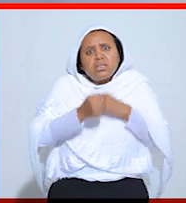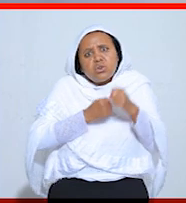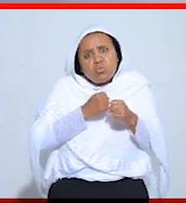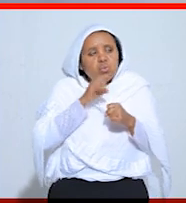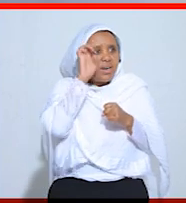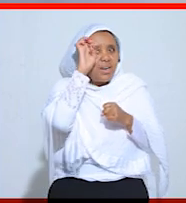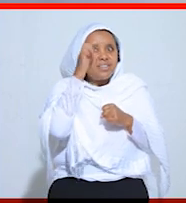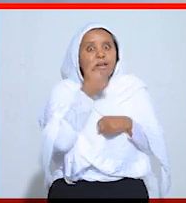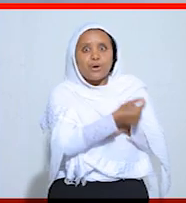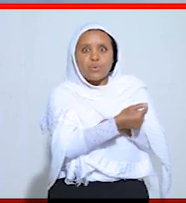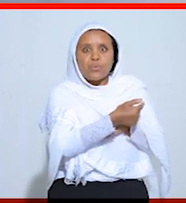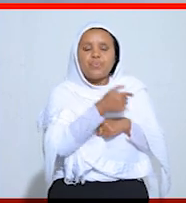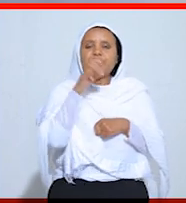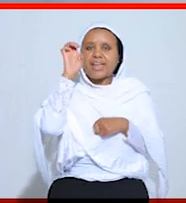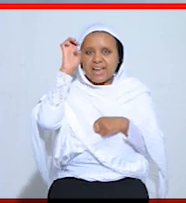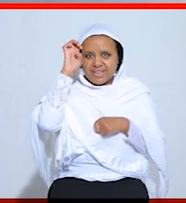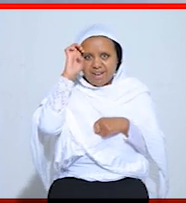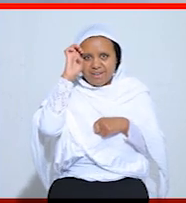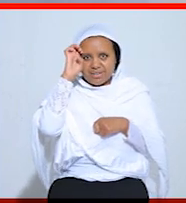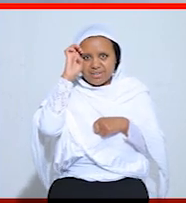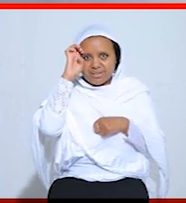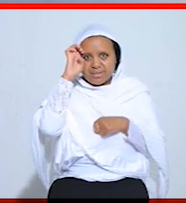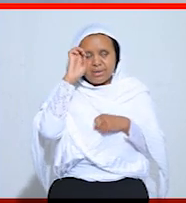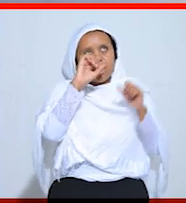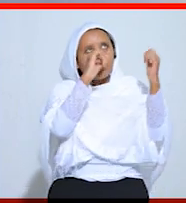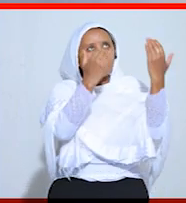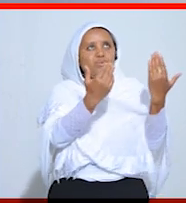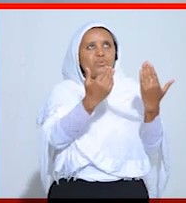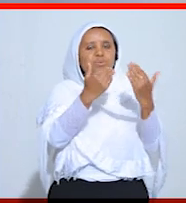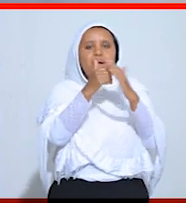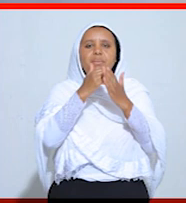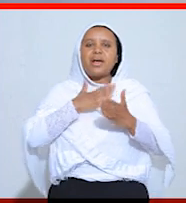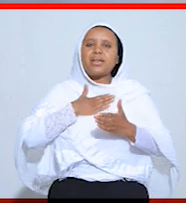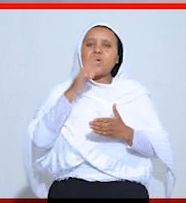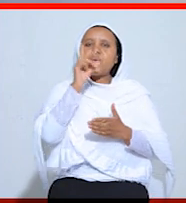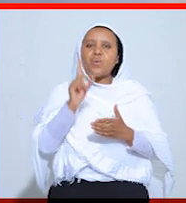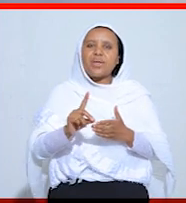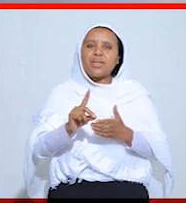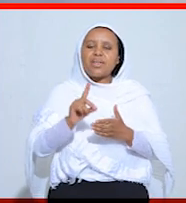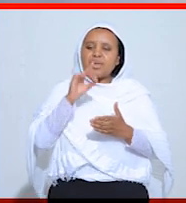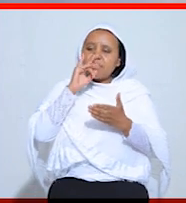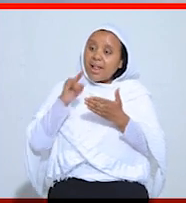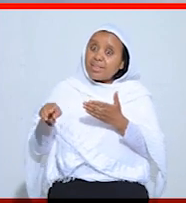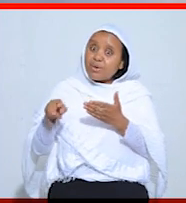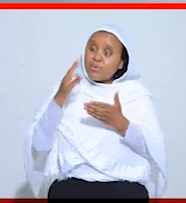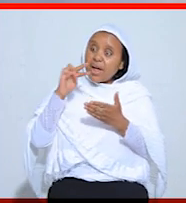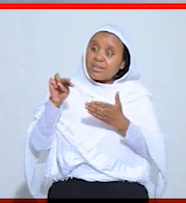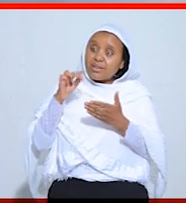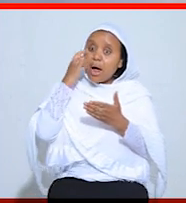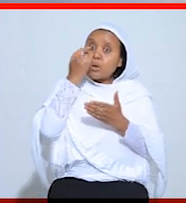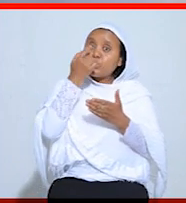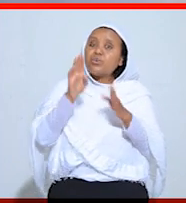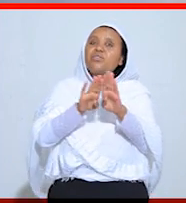ነገረው። ኤልሳ አቤቱ አምላኬ ሆይ ብላቴናው ያይ ዘንድ